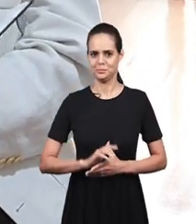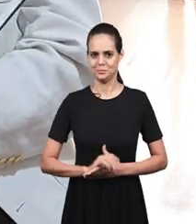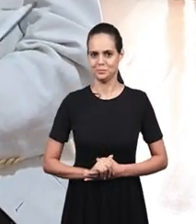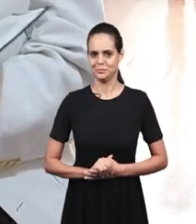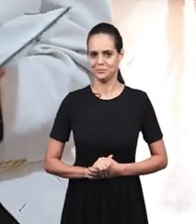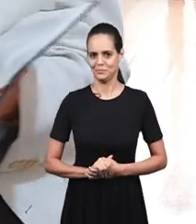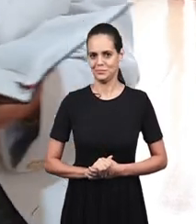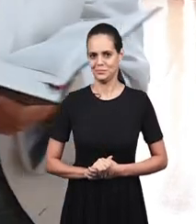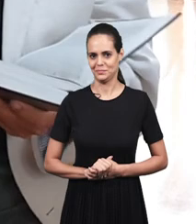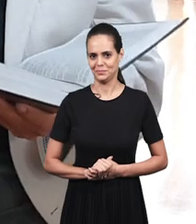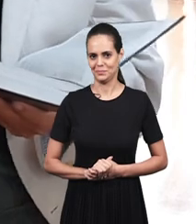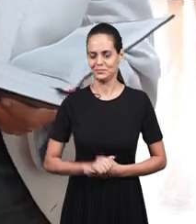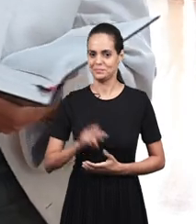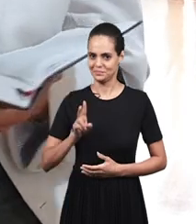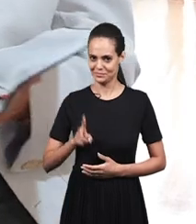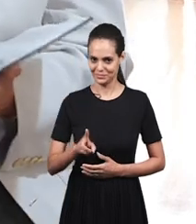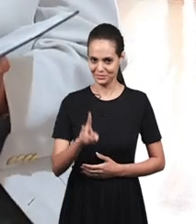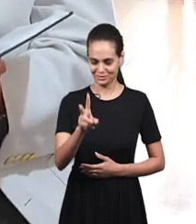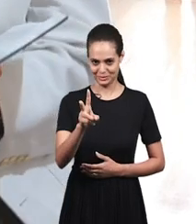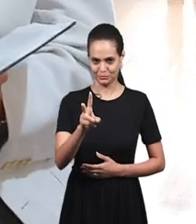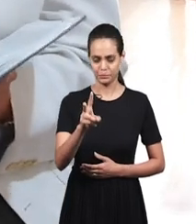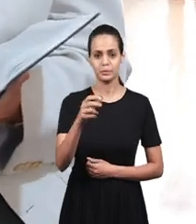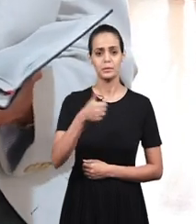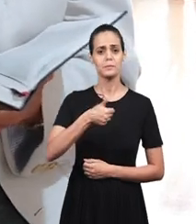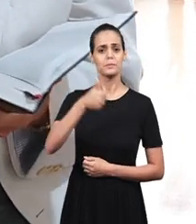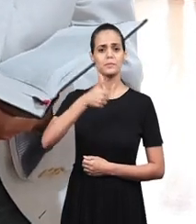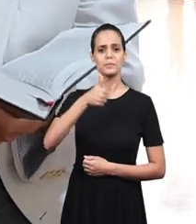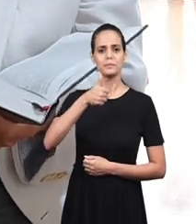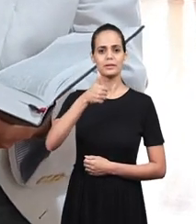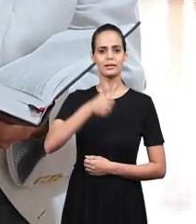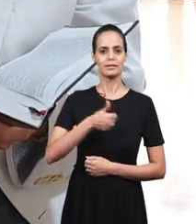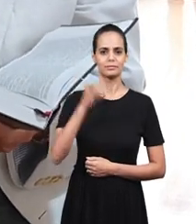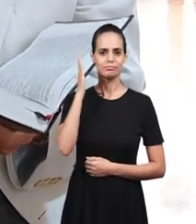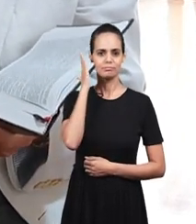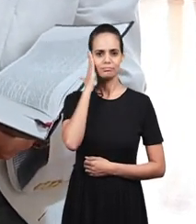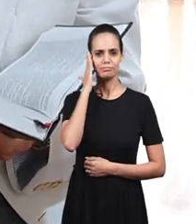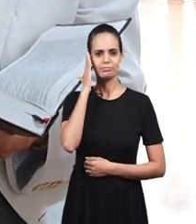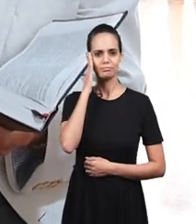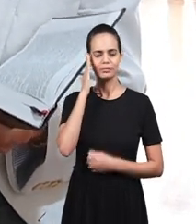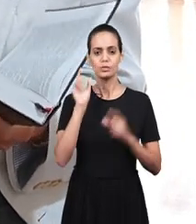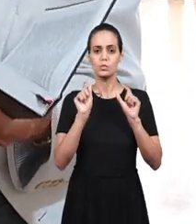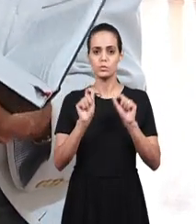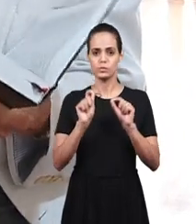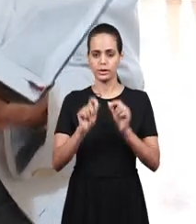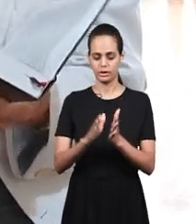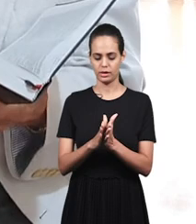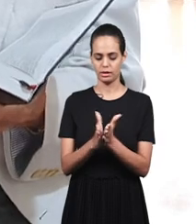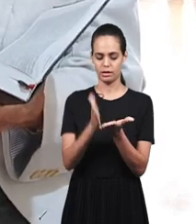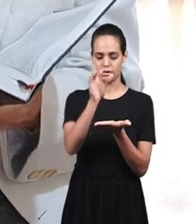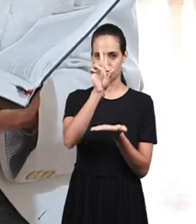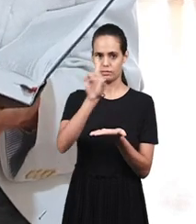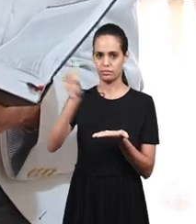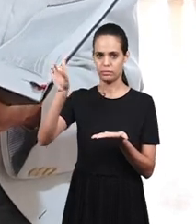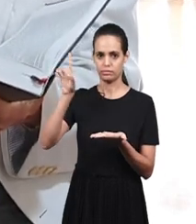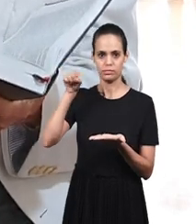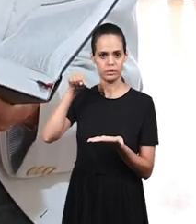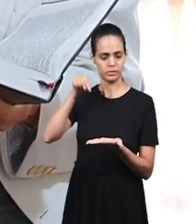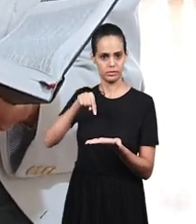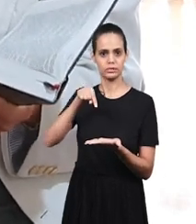de grande importance. Nous allons ici. La première chose que nous devons